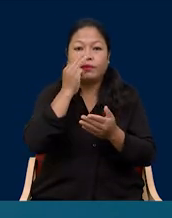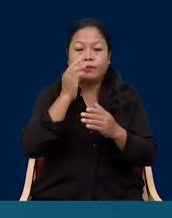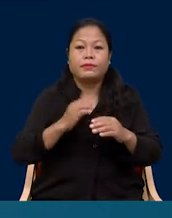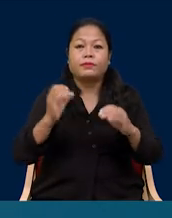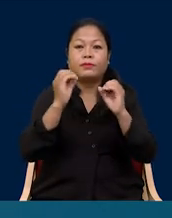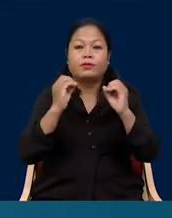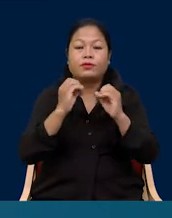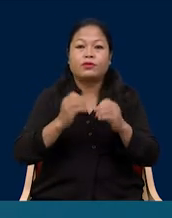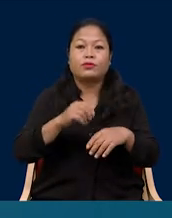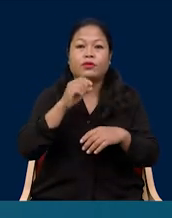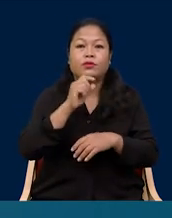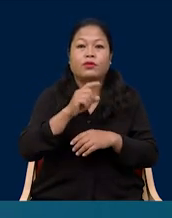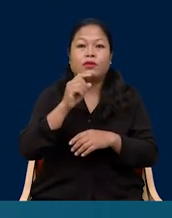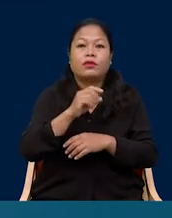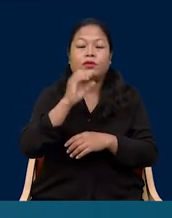केवल